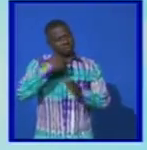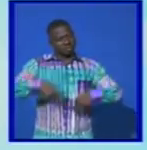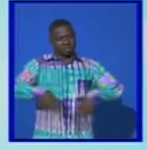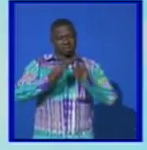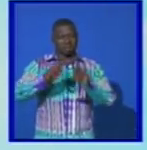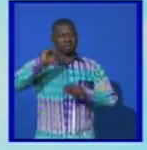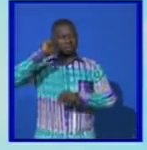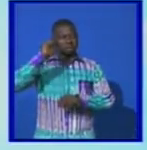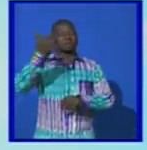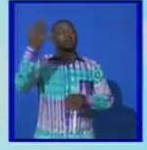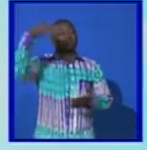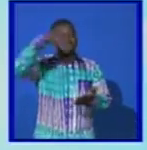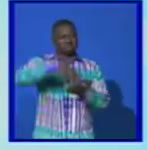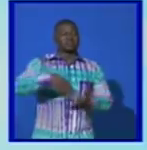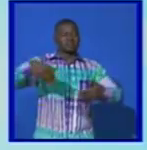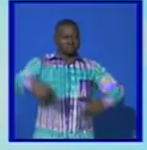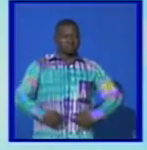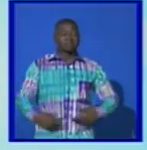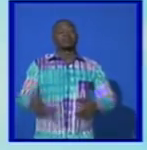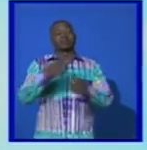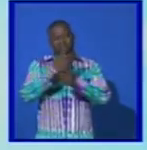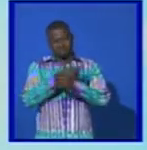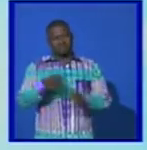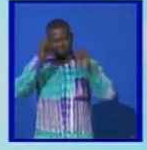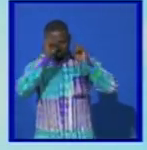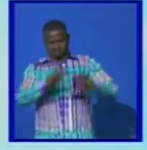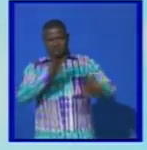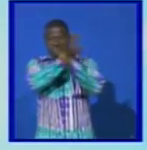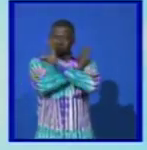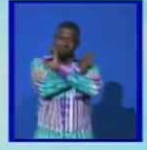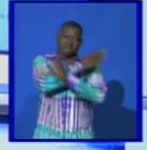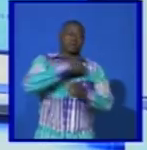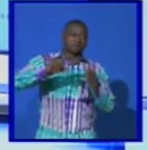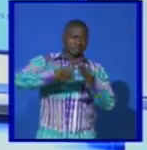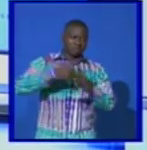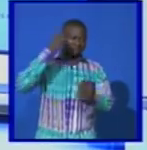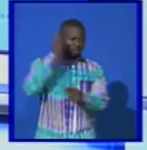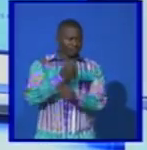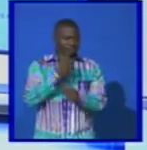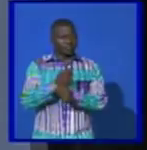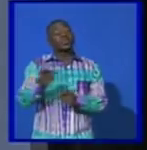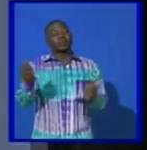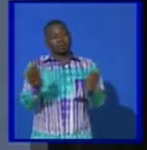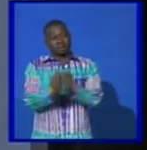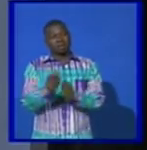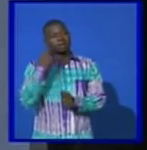leur statut de chômeur pour embrasser une carrière professionnelle. Pamwa Trogo, Jean Zongo, Vincent Tiendrebego.